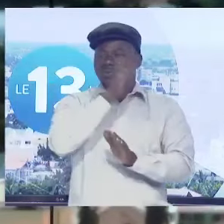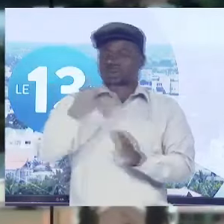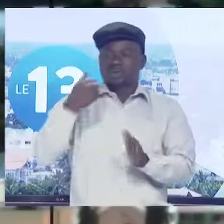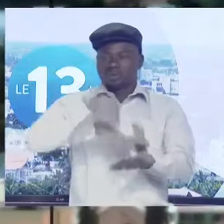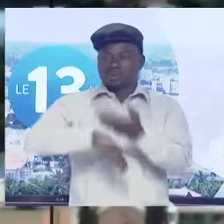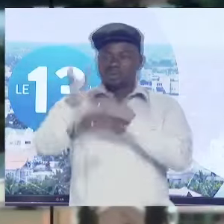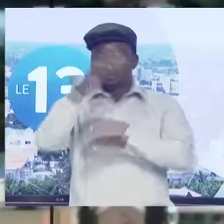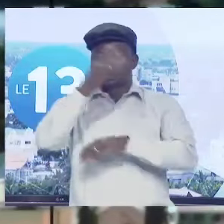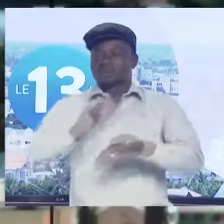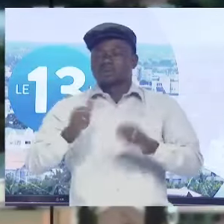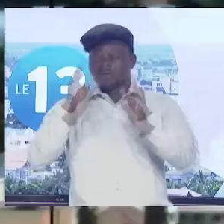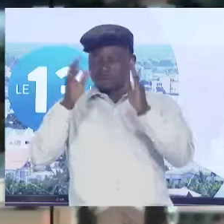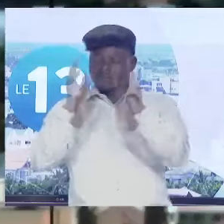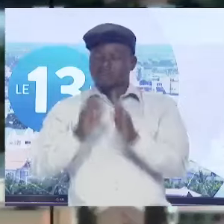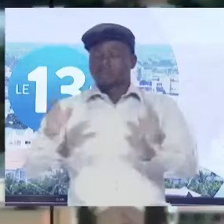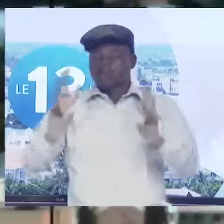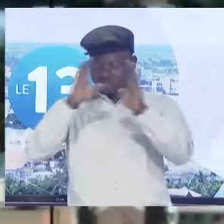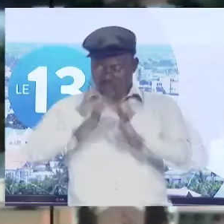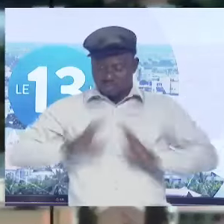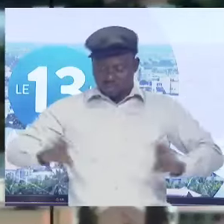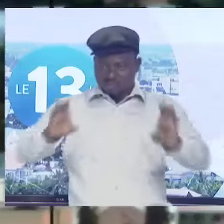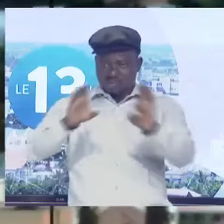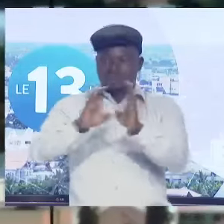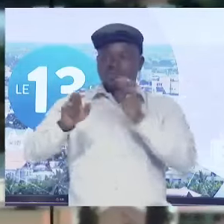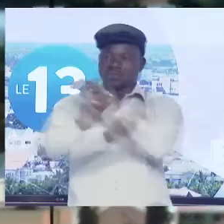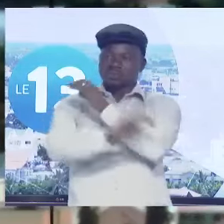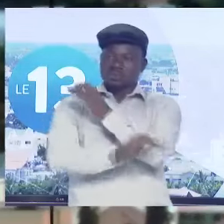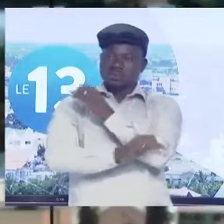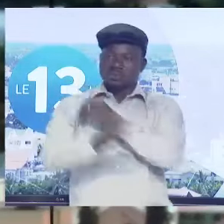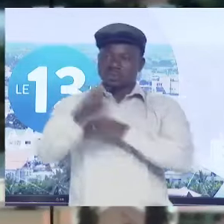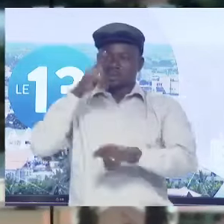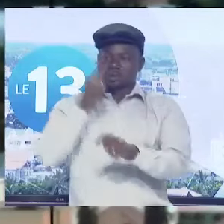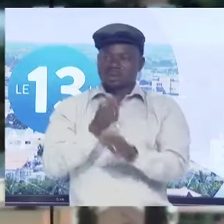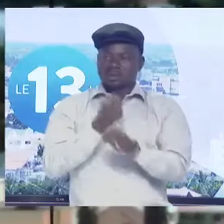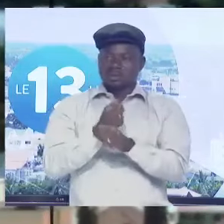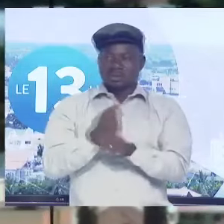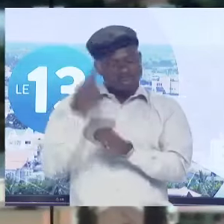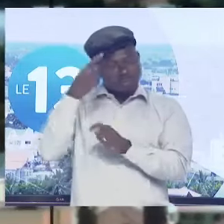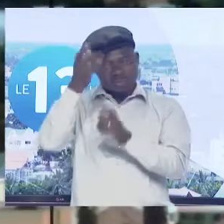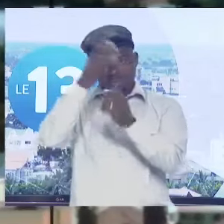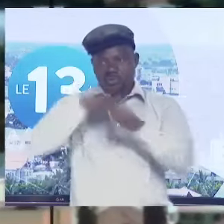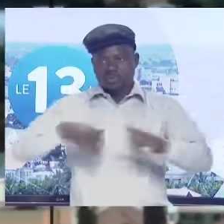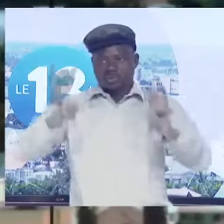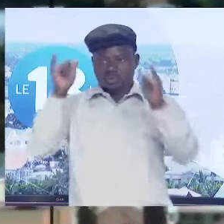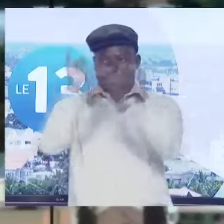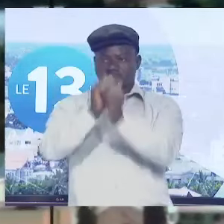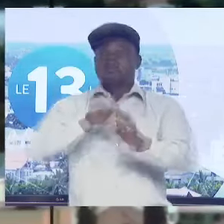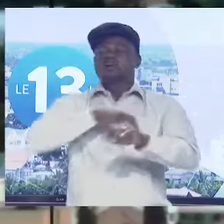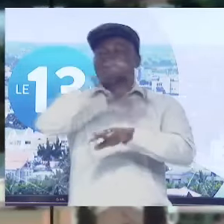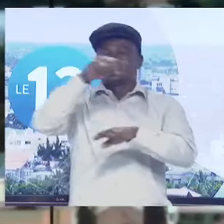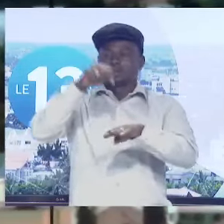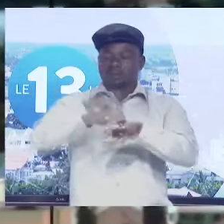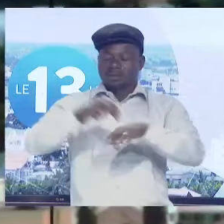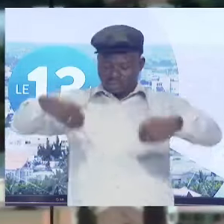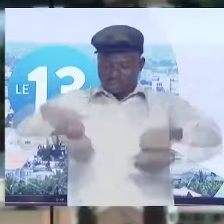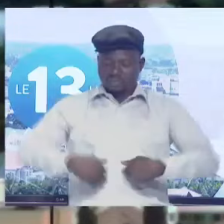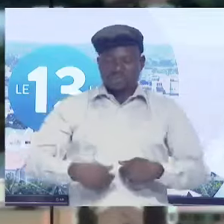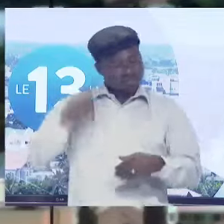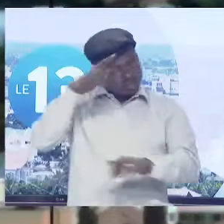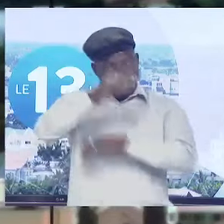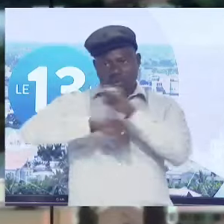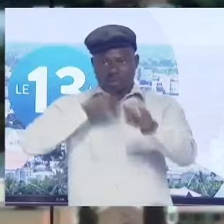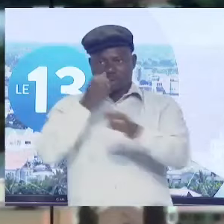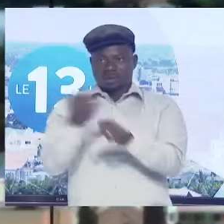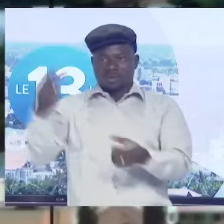une semaine pour les travaux. La rencontre s'inscrit dans le cadre du camp national de la jeunesse pour l'année 2024.